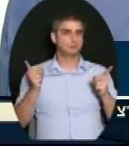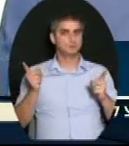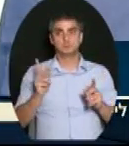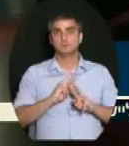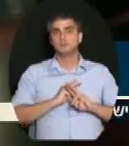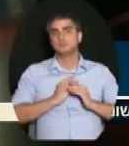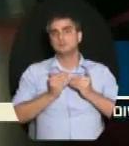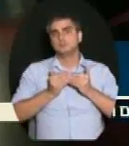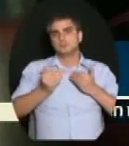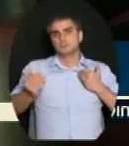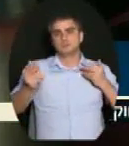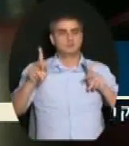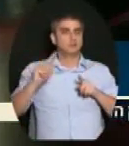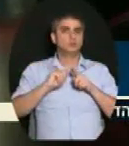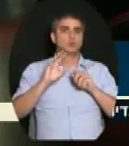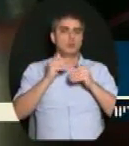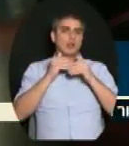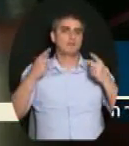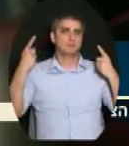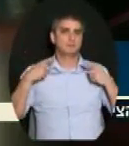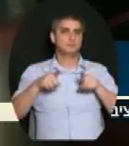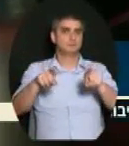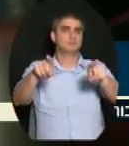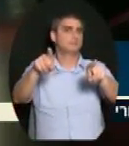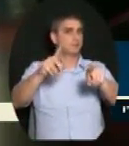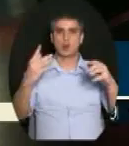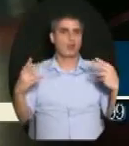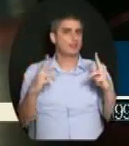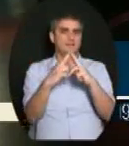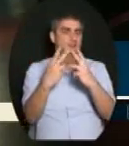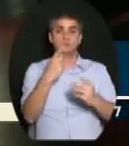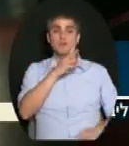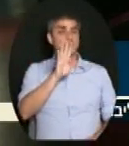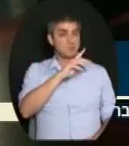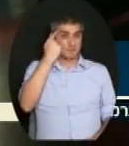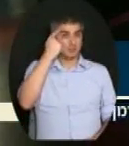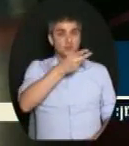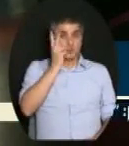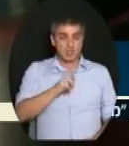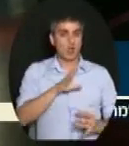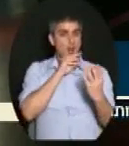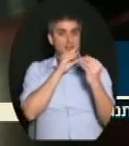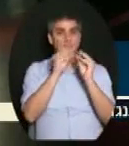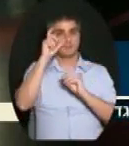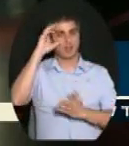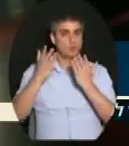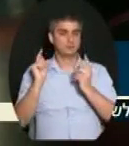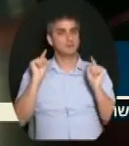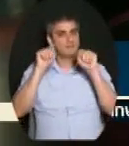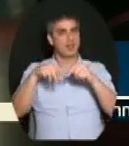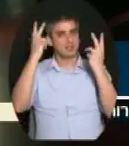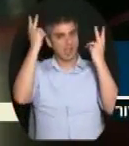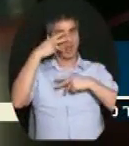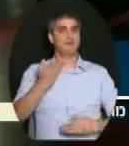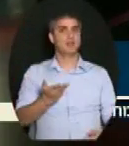הוא עולם שהוא רחוק כרגע, והוא סוג של קווים מקבילים. ונתניהו האמין בנקודת זמן מסוימת שהוא יכול להידבר עם אבו מאזן ולהגיע איתו